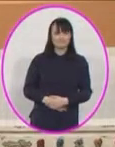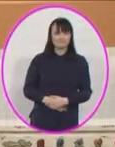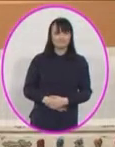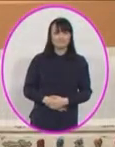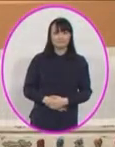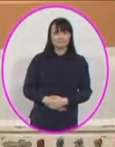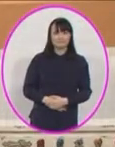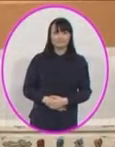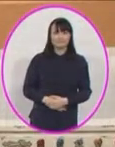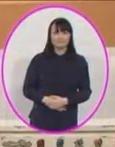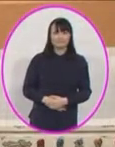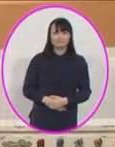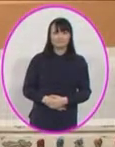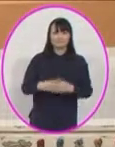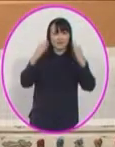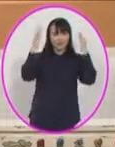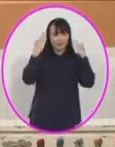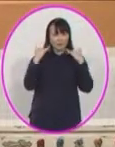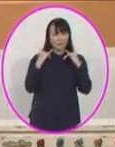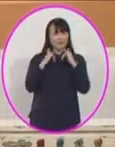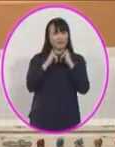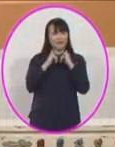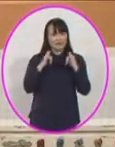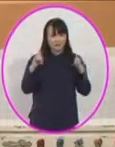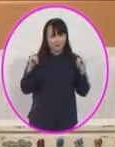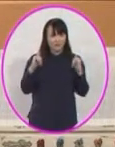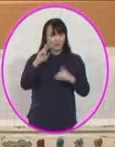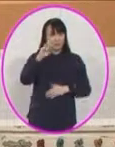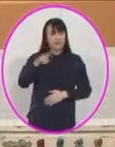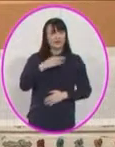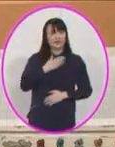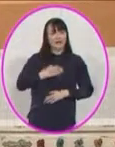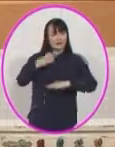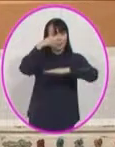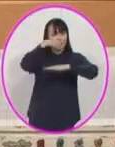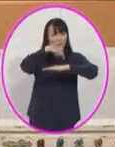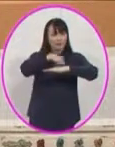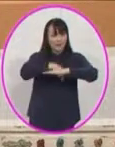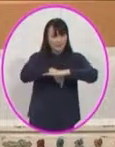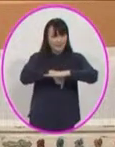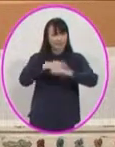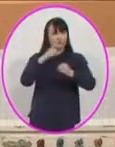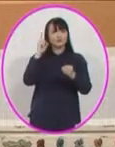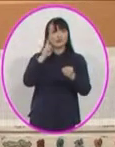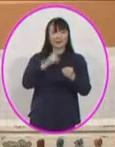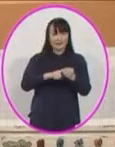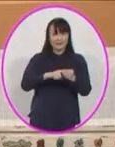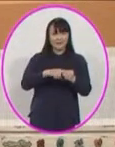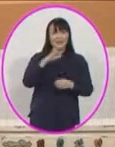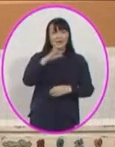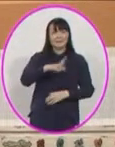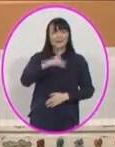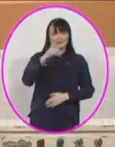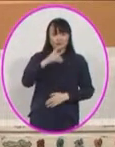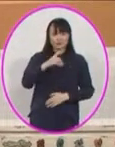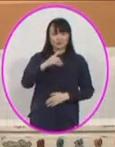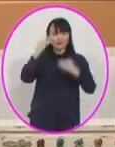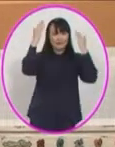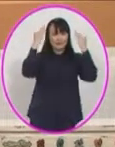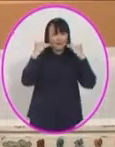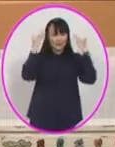まあその聞こえない人の理解を深めるってああに当たってたんですけれどもまず聞こえない人が